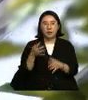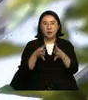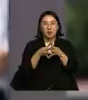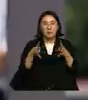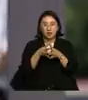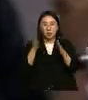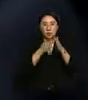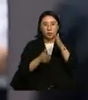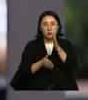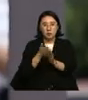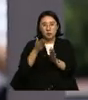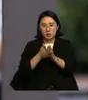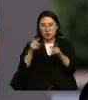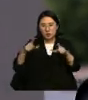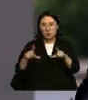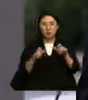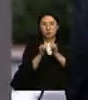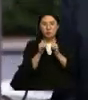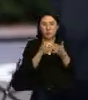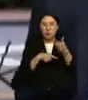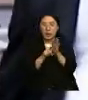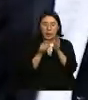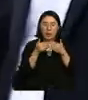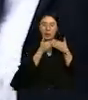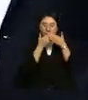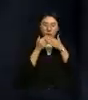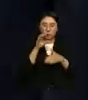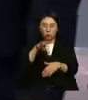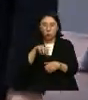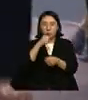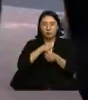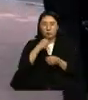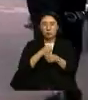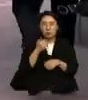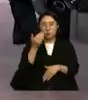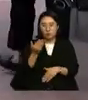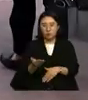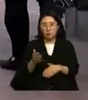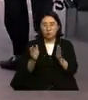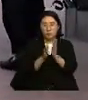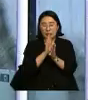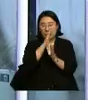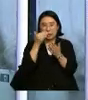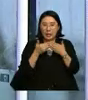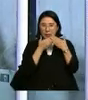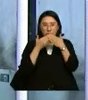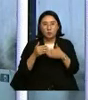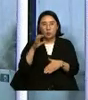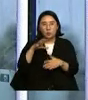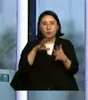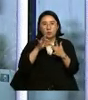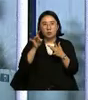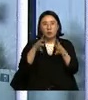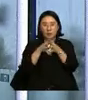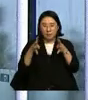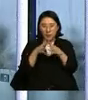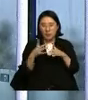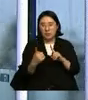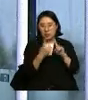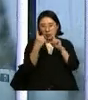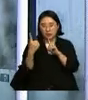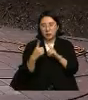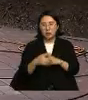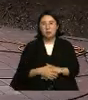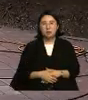아파트 공공시설을 지역 주민을 위한 학습 공간으로 제공하고 있는 빛나는 학습 공간 선정 아파트가 그